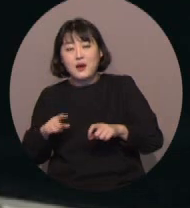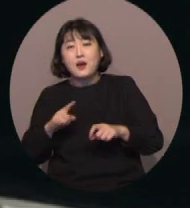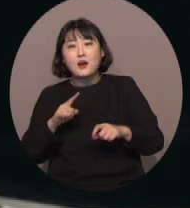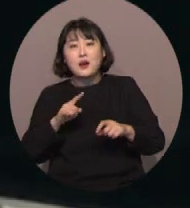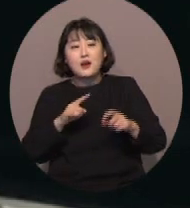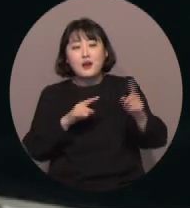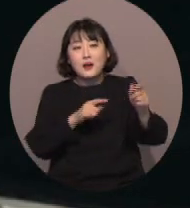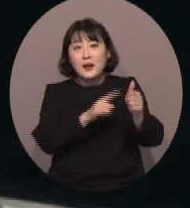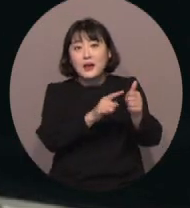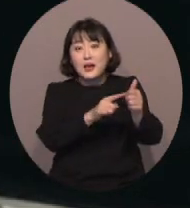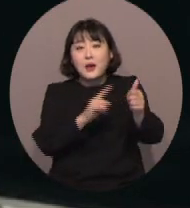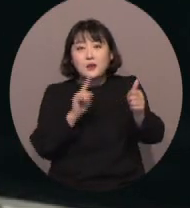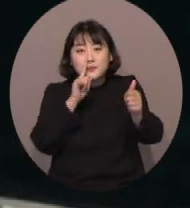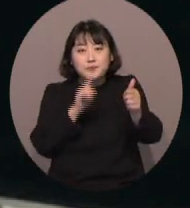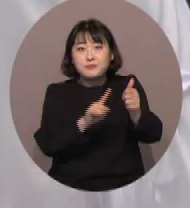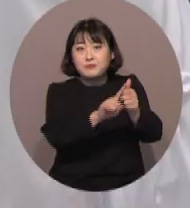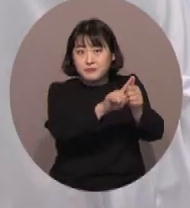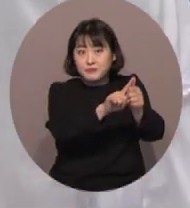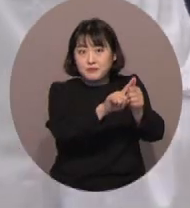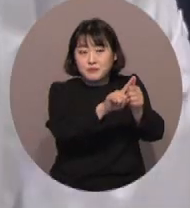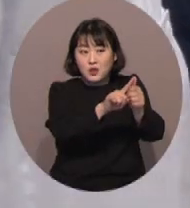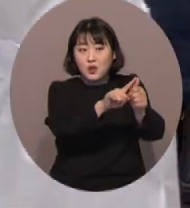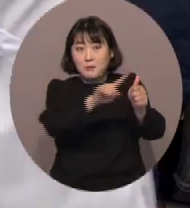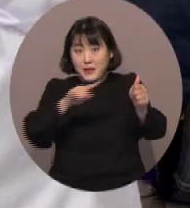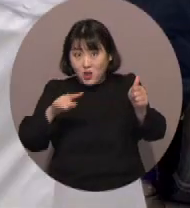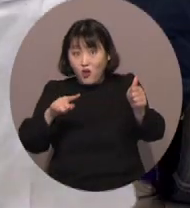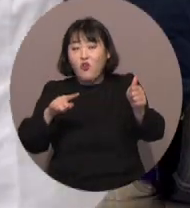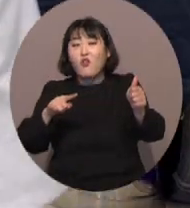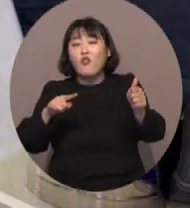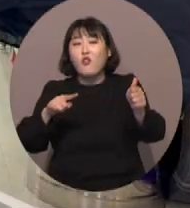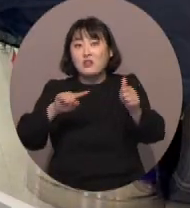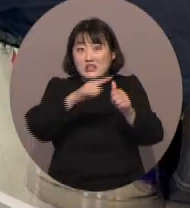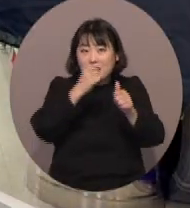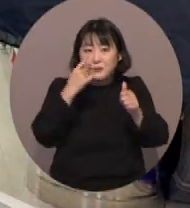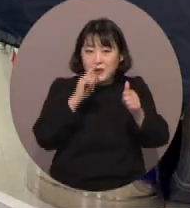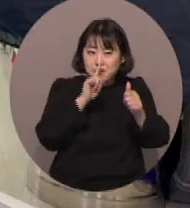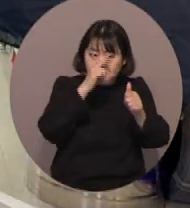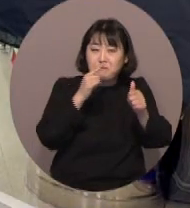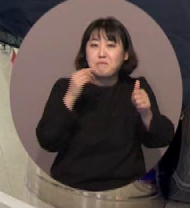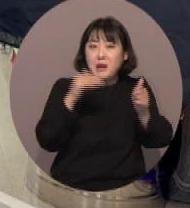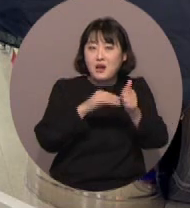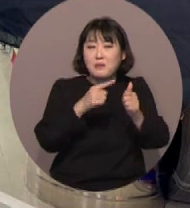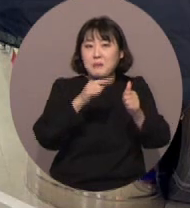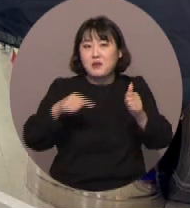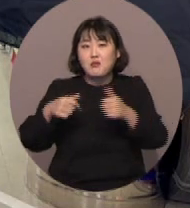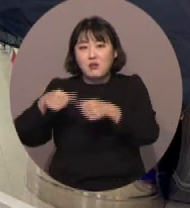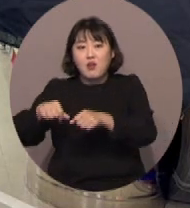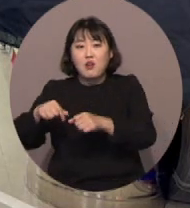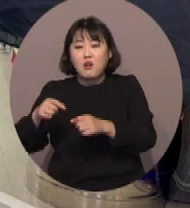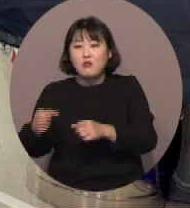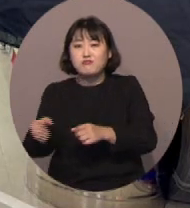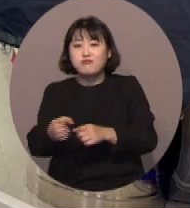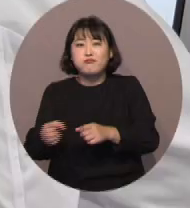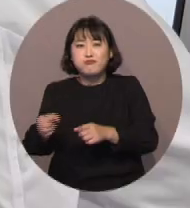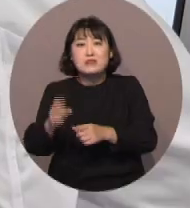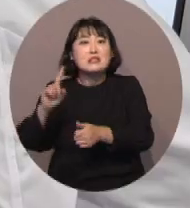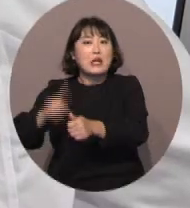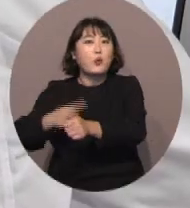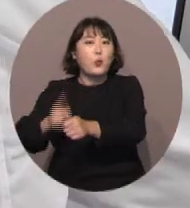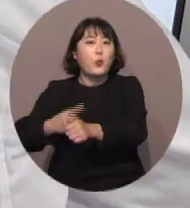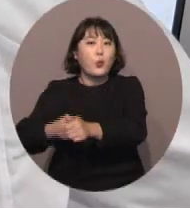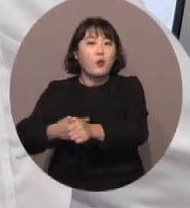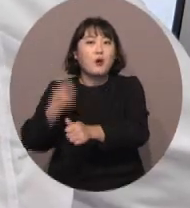삽입해 검체 튜브를 닫아 밀봉합니다 주부는 바로 옆 고속전자동 분자진단 시스템을 옮겨져